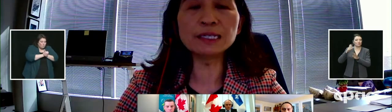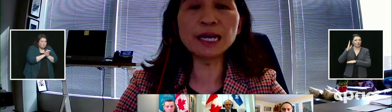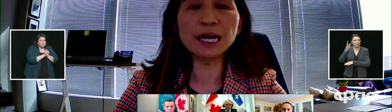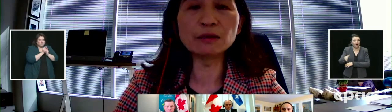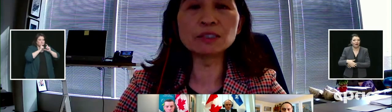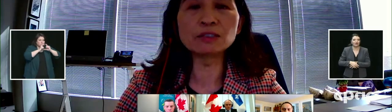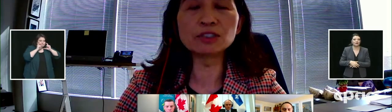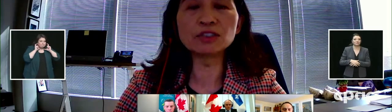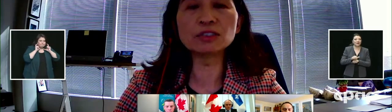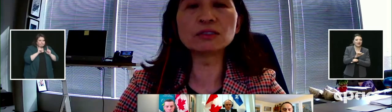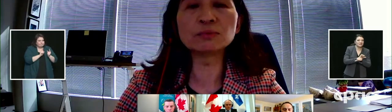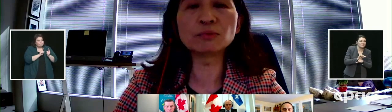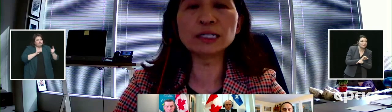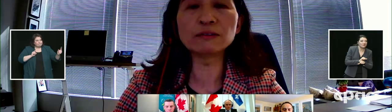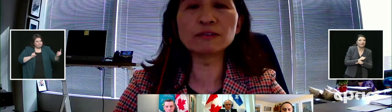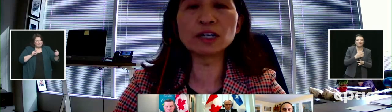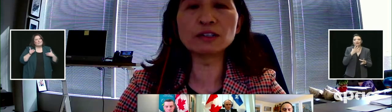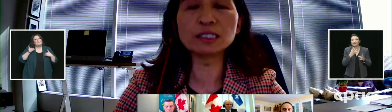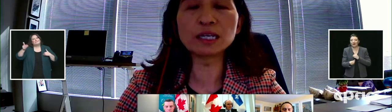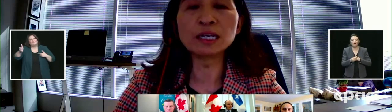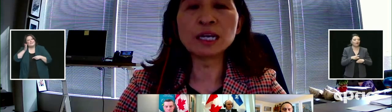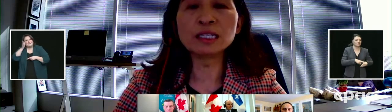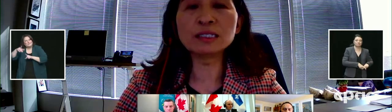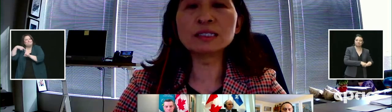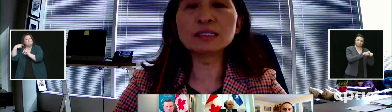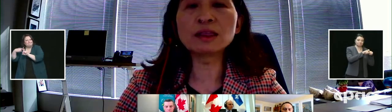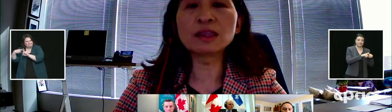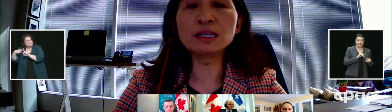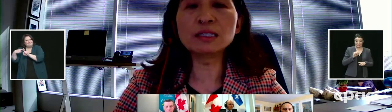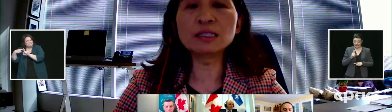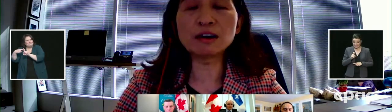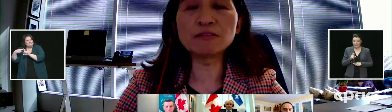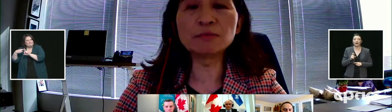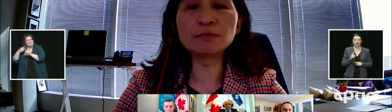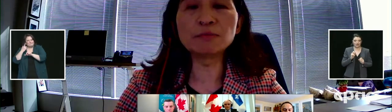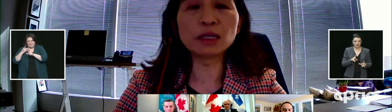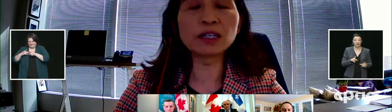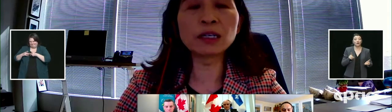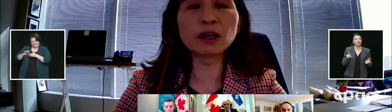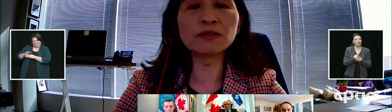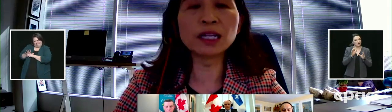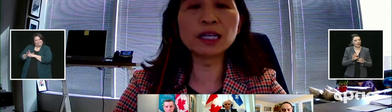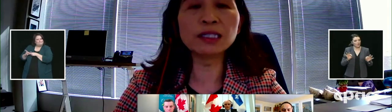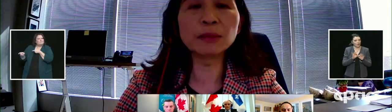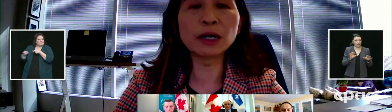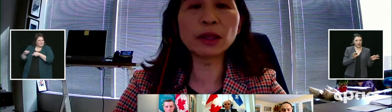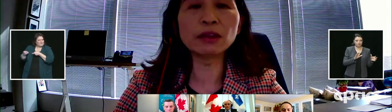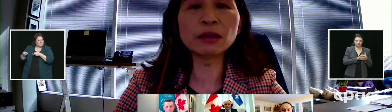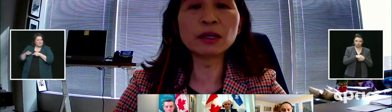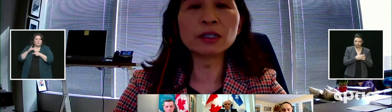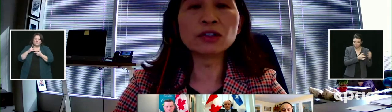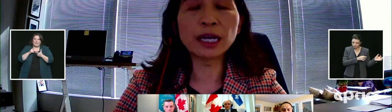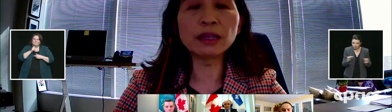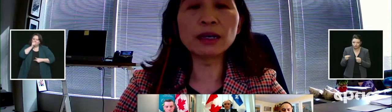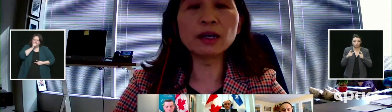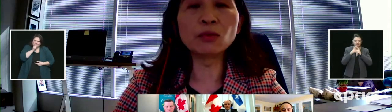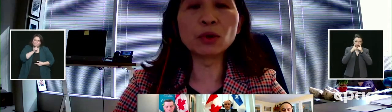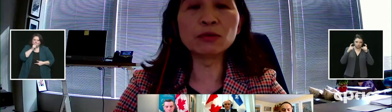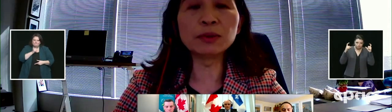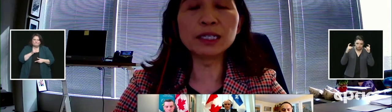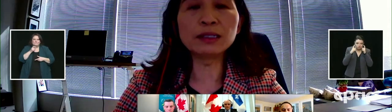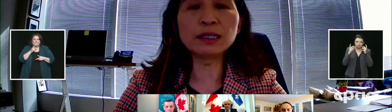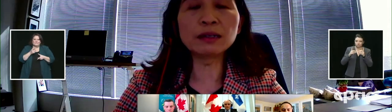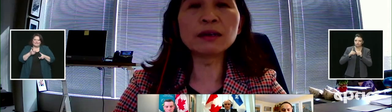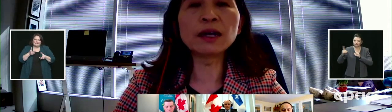spacing helps to reduce spread of the virus. This is the tough part of the COVID-19 marathon. Together, it will